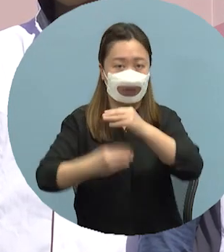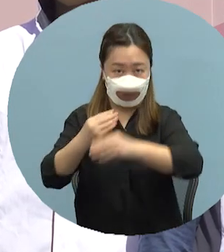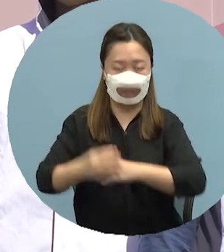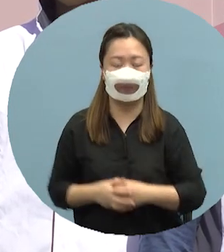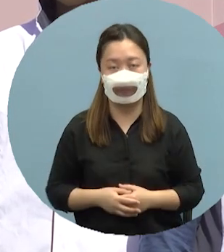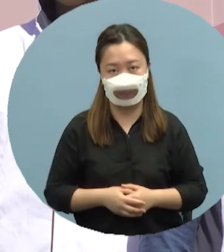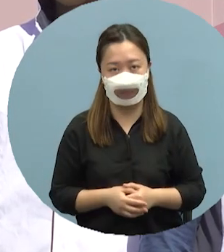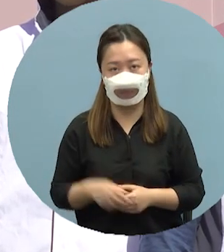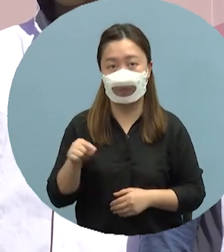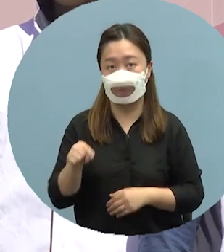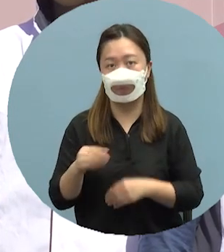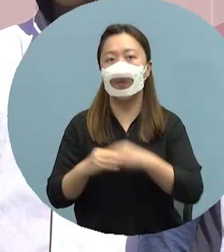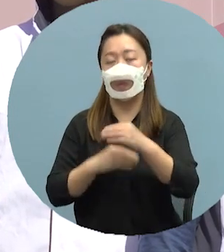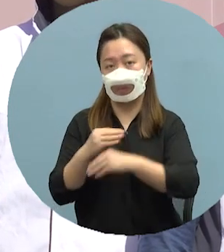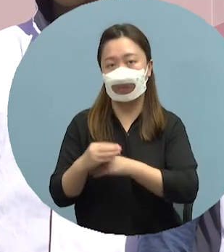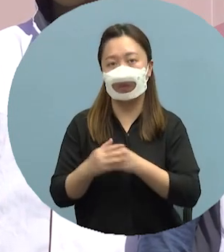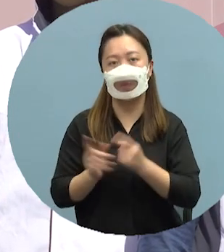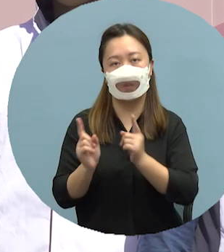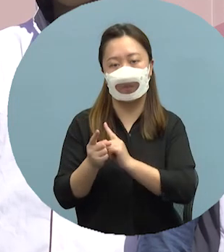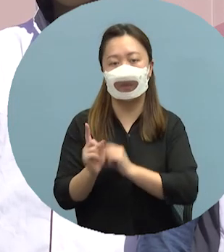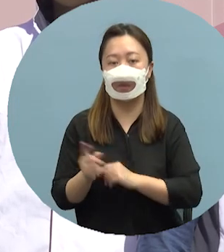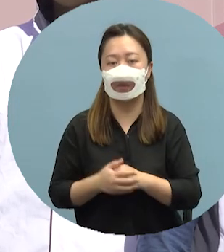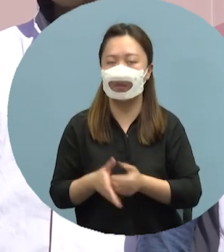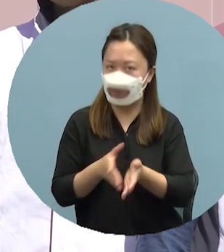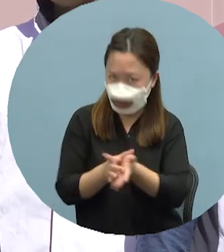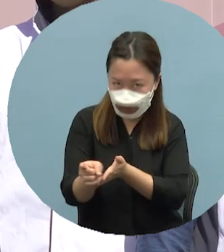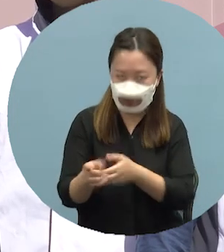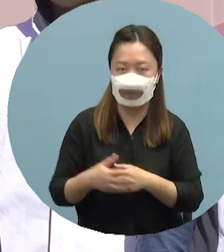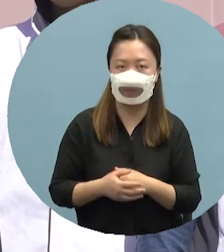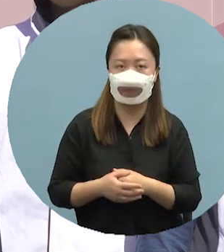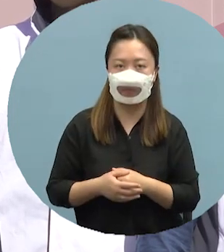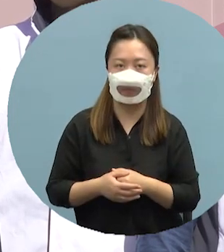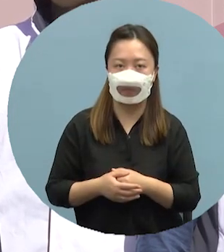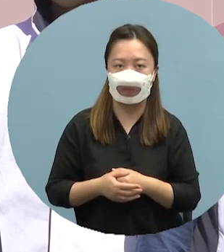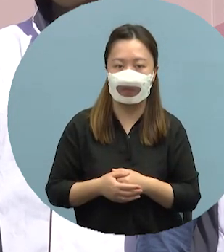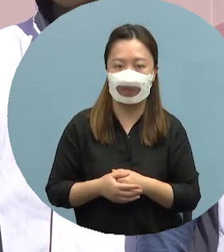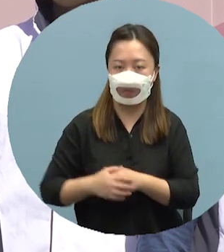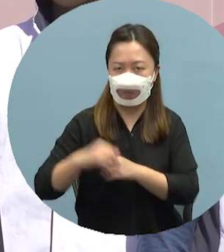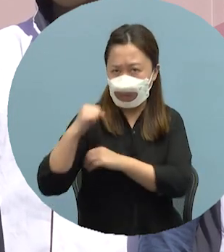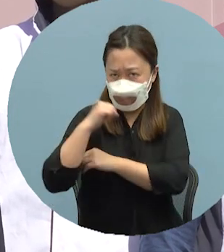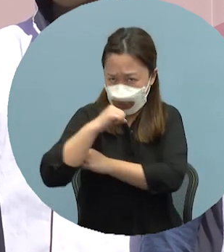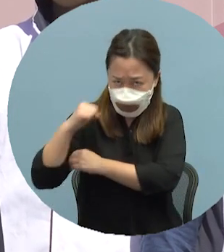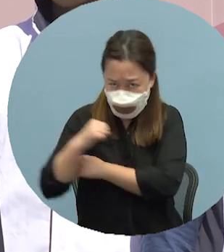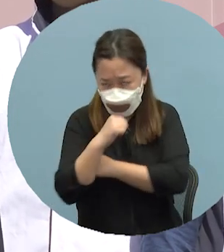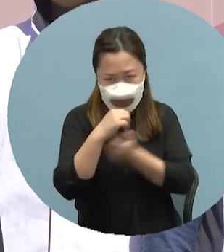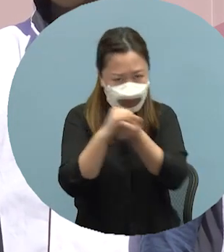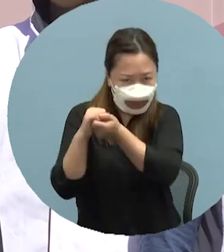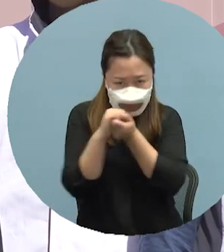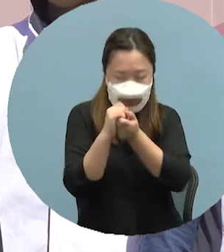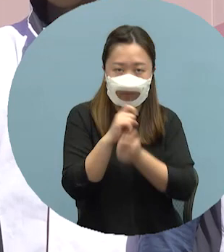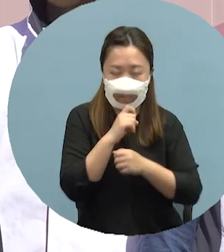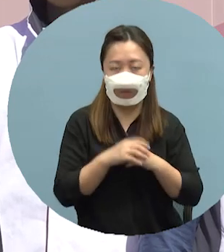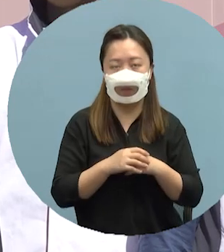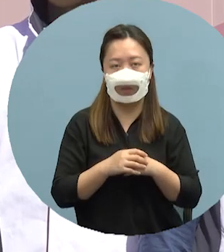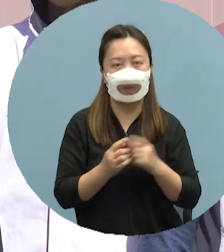呢个工程系代表咗专业，代表咗全力以赴，亦都系代表